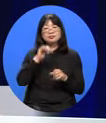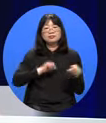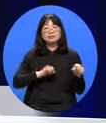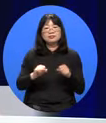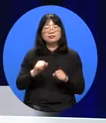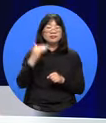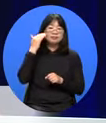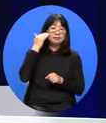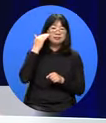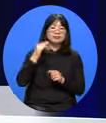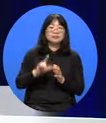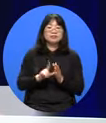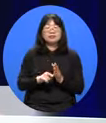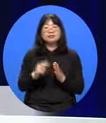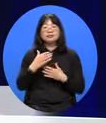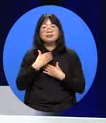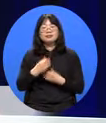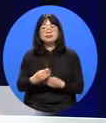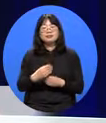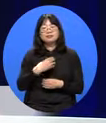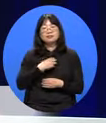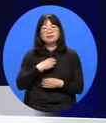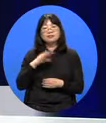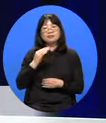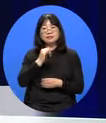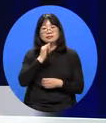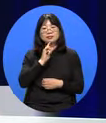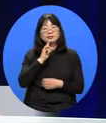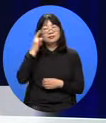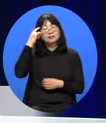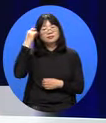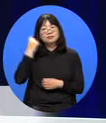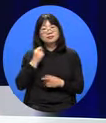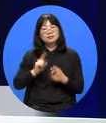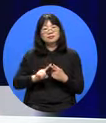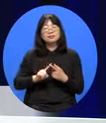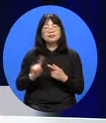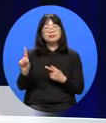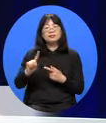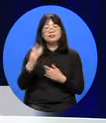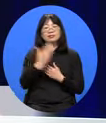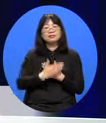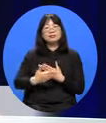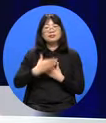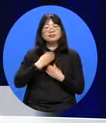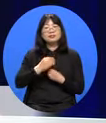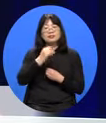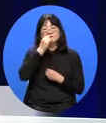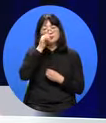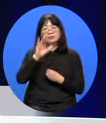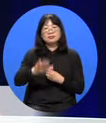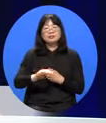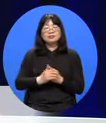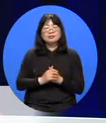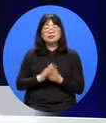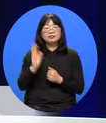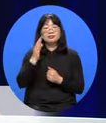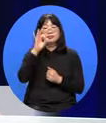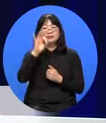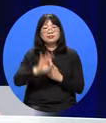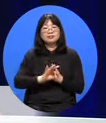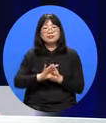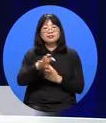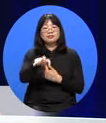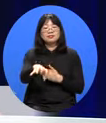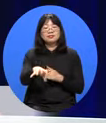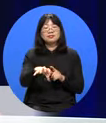활동을 침해했을 때 안전이 위협된다 이렇게 생각을 합니다. 거기에는 신체적인 안전도 있겠지만 요즘에는